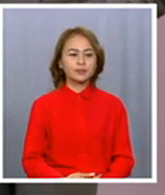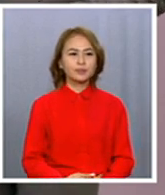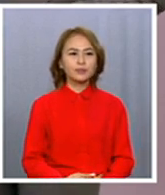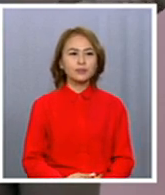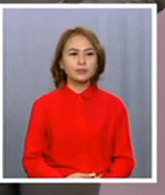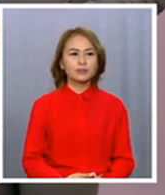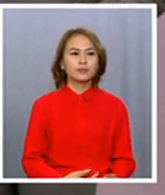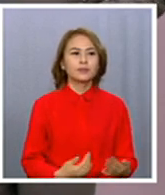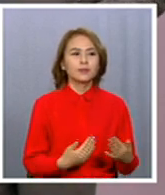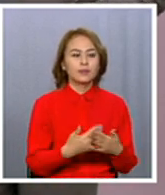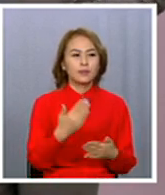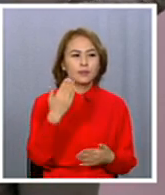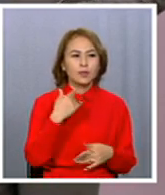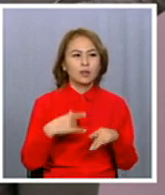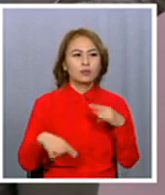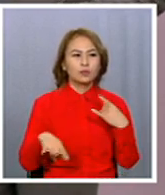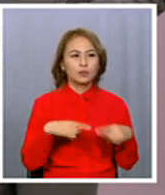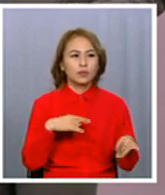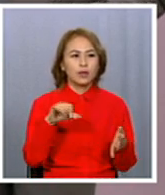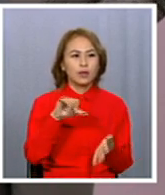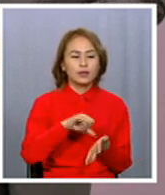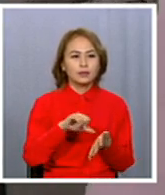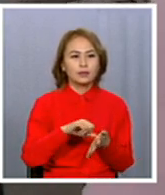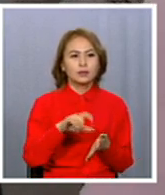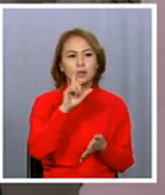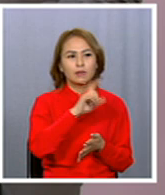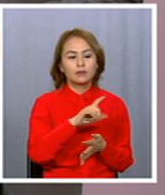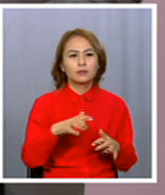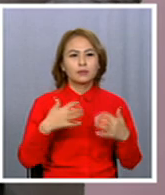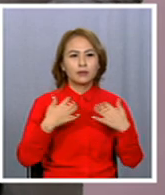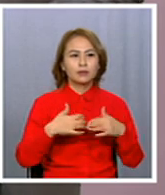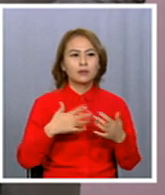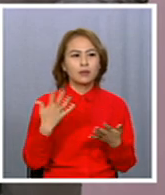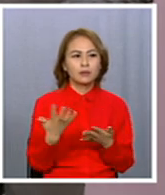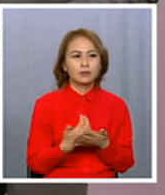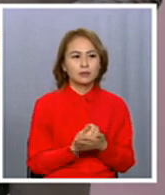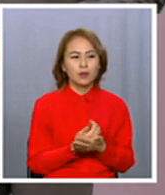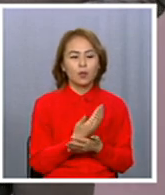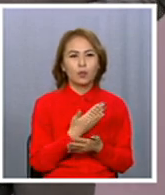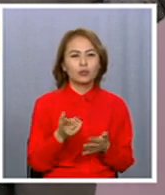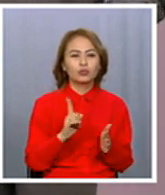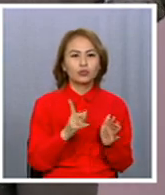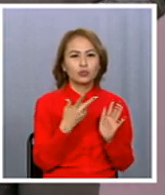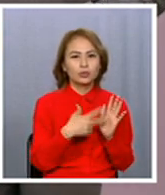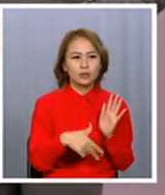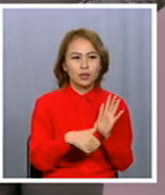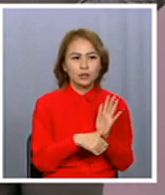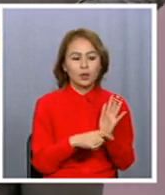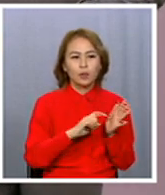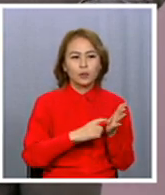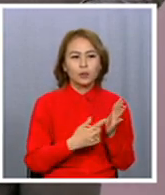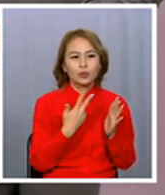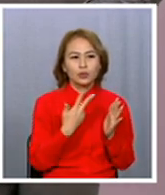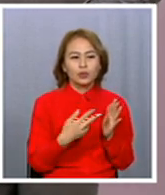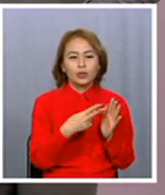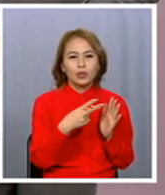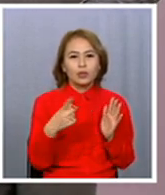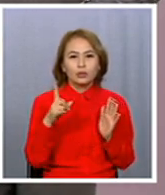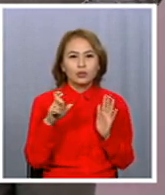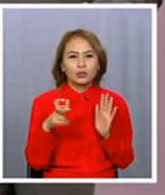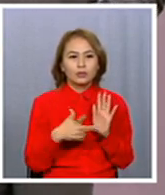Алдымен футболға қатысқан адамдар санын анықтайық. Ол үшін 36 мен 3-тің